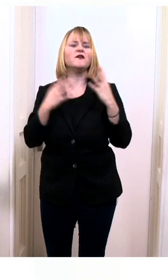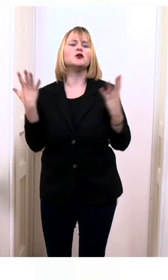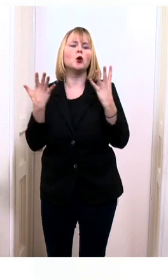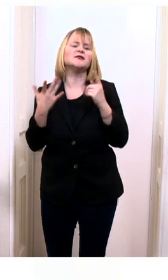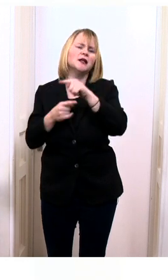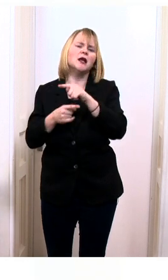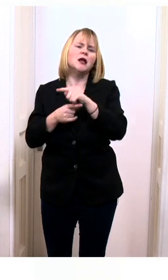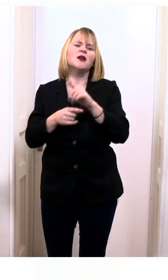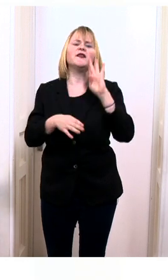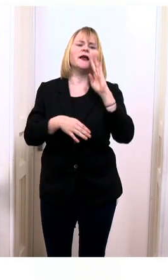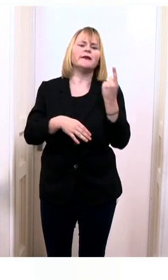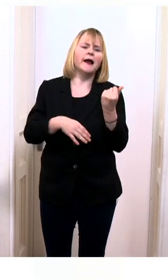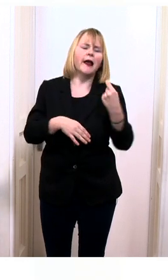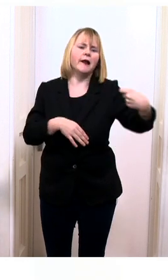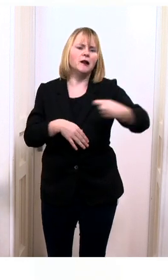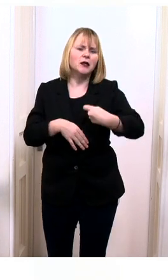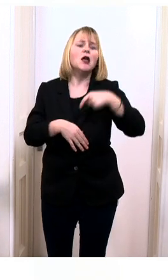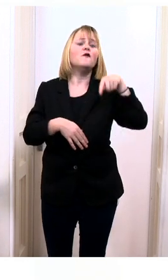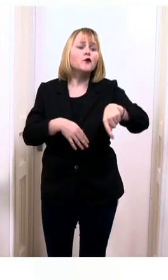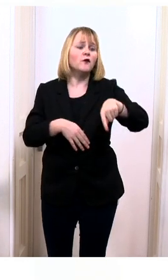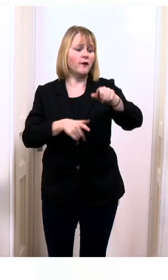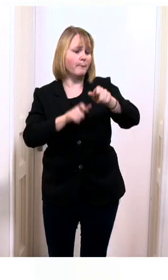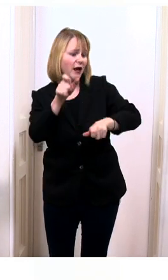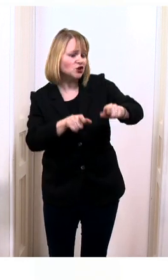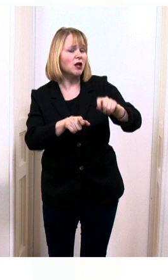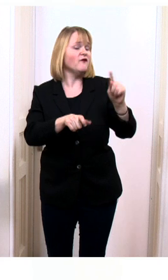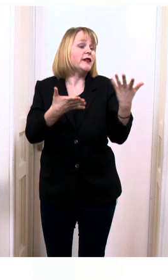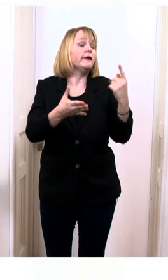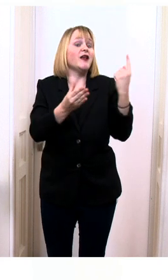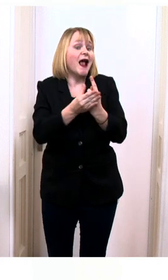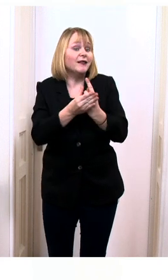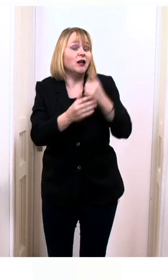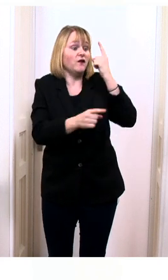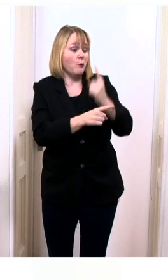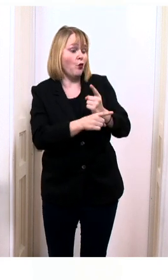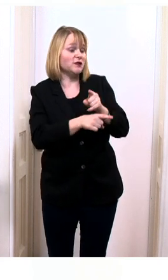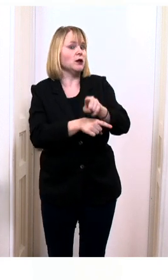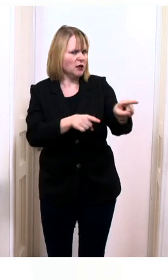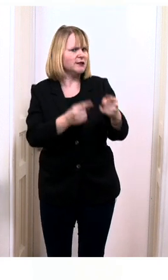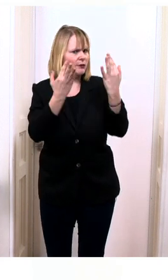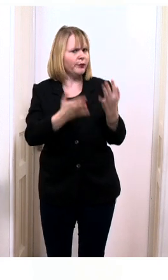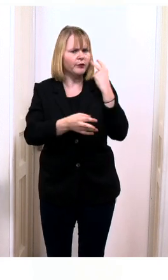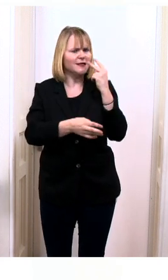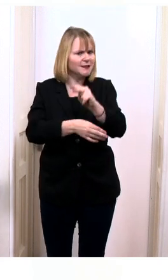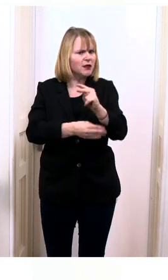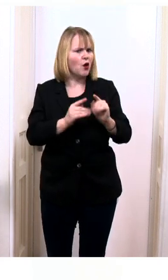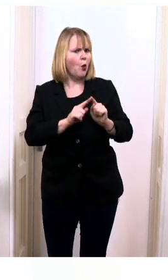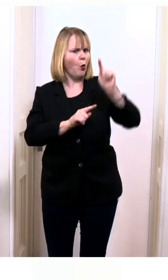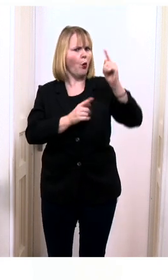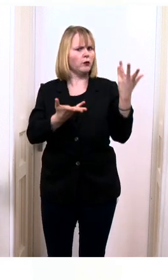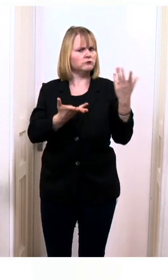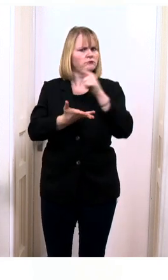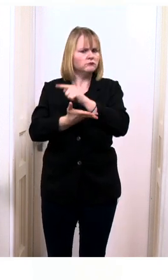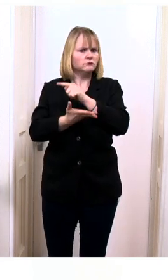das dort ansetzt, wo die Menschen in Quarantäne müssen und dass das doch eine erquickliche Zahl ist, das hat der